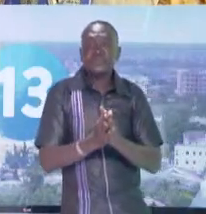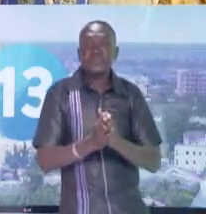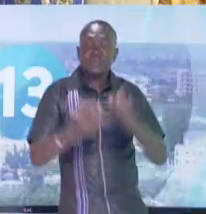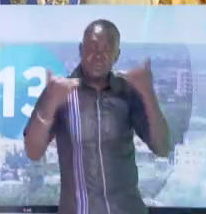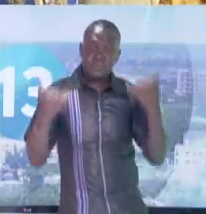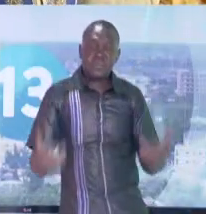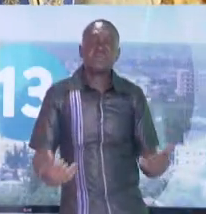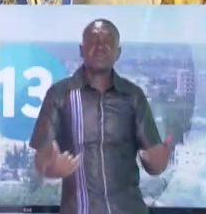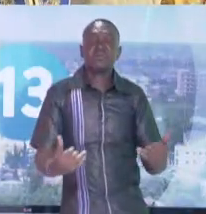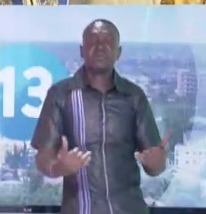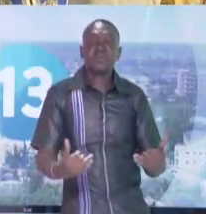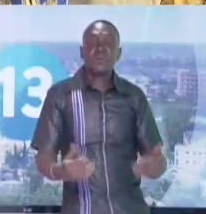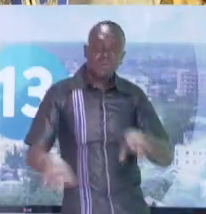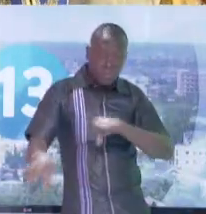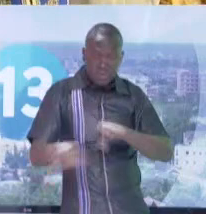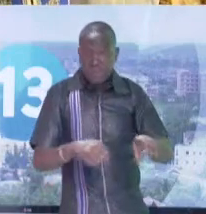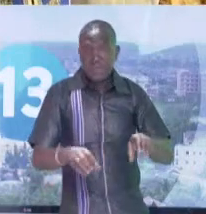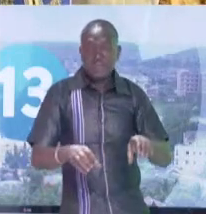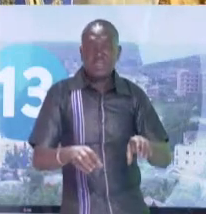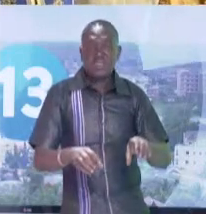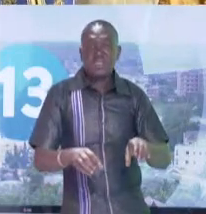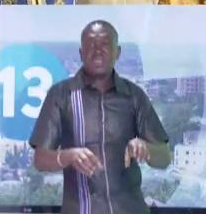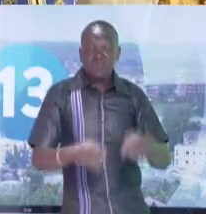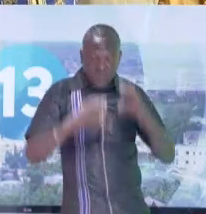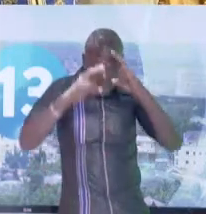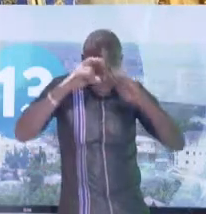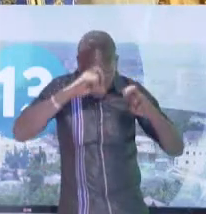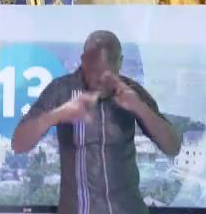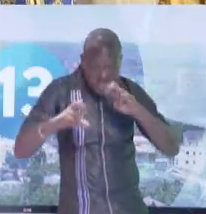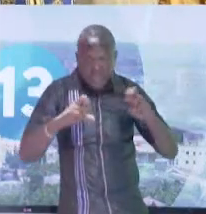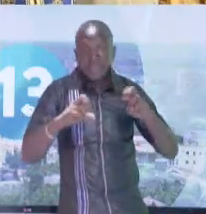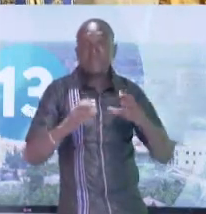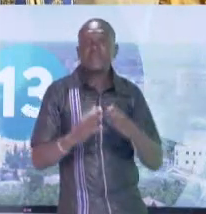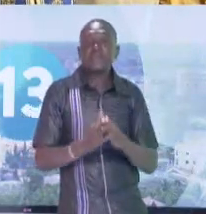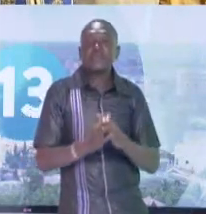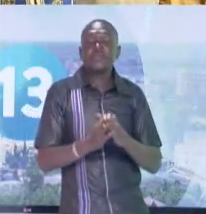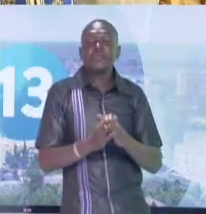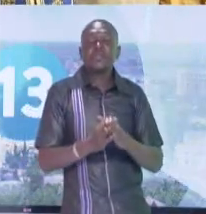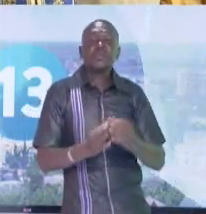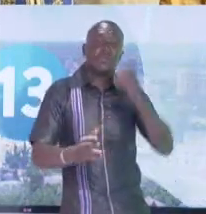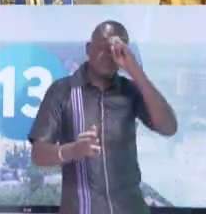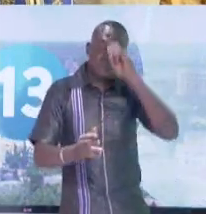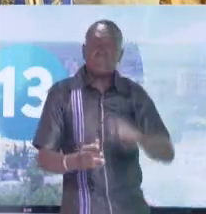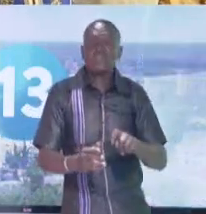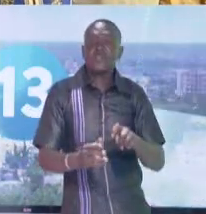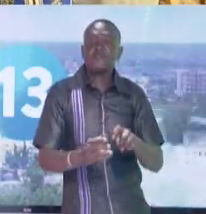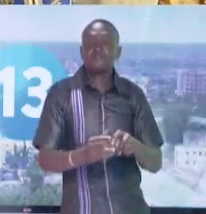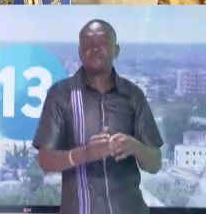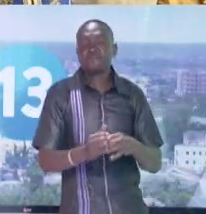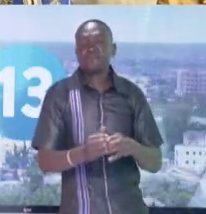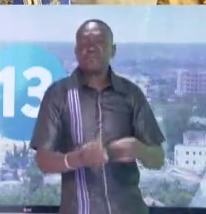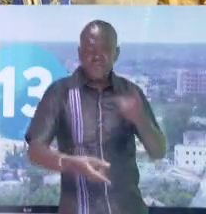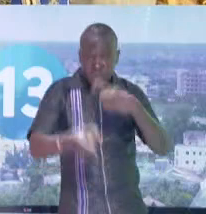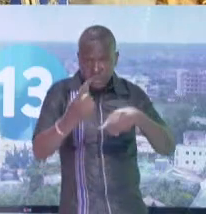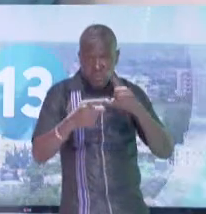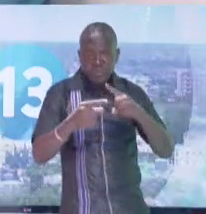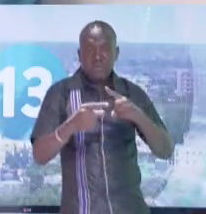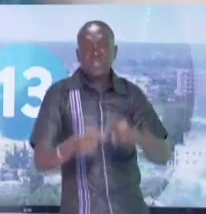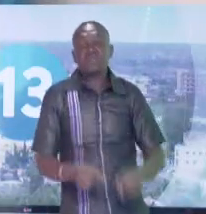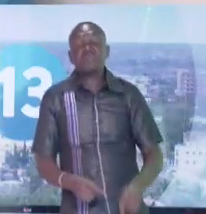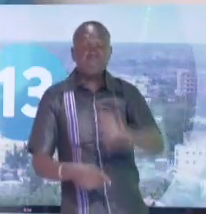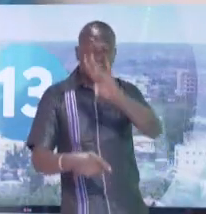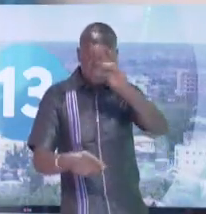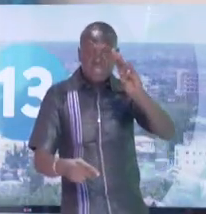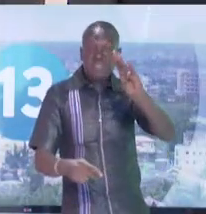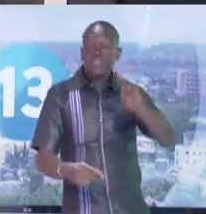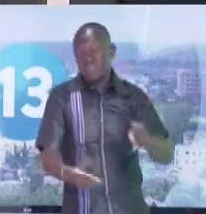actuellement, pour faire une coronarographie, vous devez payer autour de 600 000 francs CFA. Et si